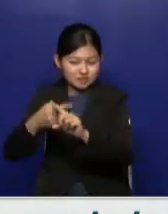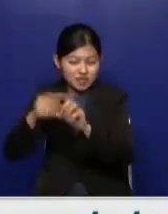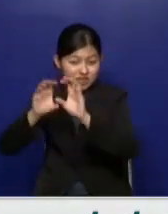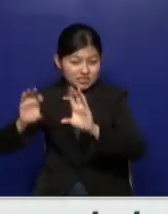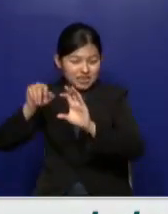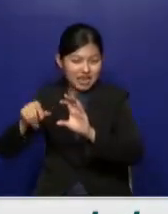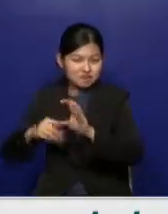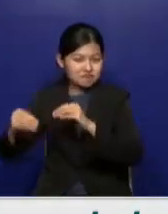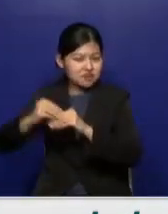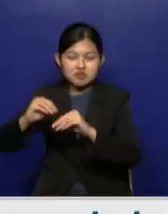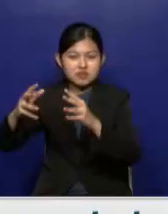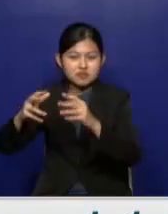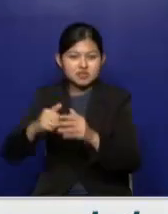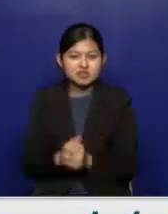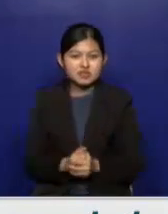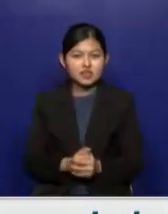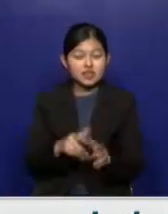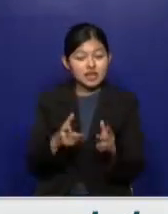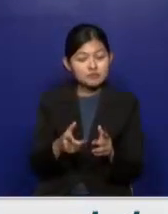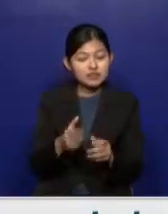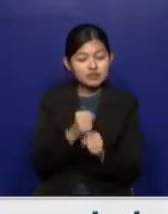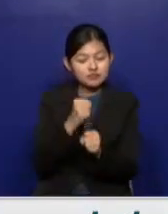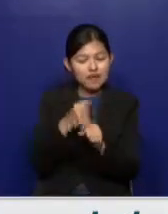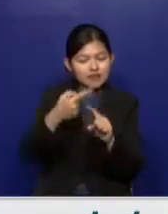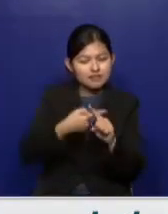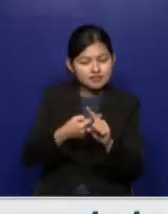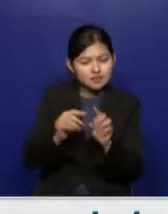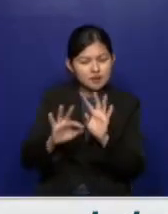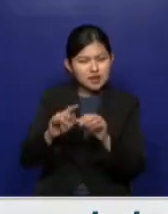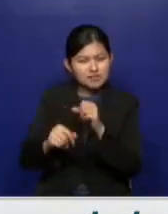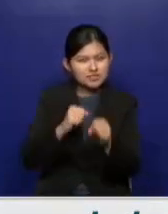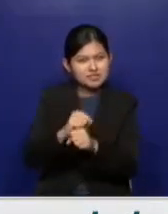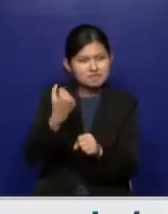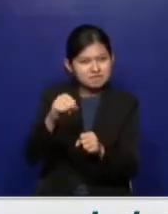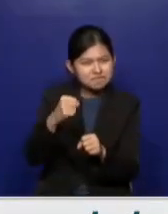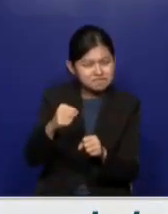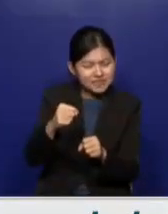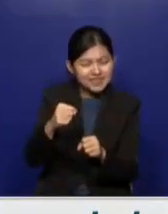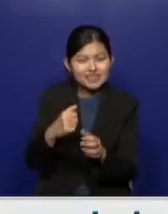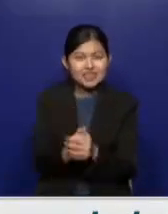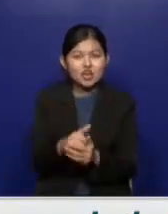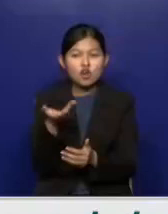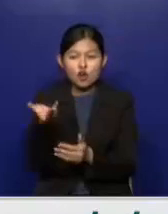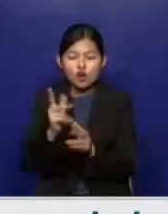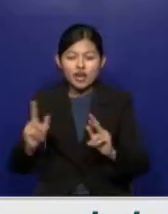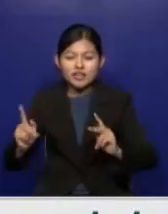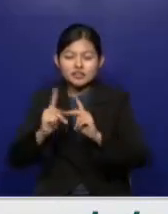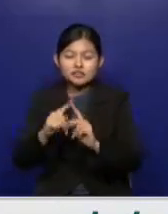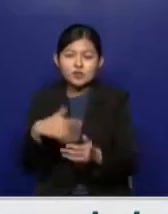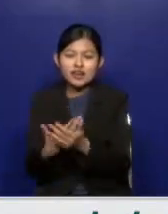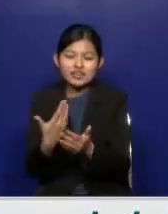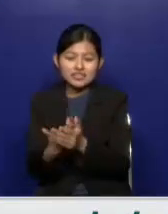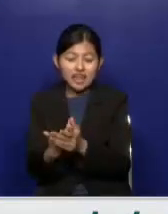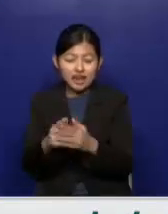จะทยอยกลายเป็นบำเหน็จรายเดือนอีกประมาณสัก10ปีเศษนะครับก็ขอให้กระทรวงการคลังเนี่ยได้สร้างความโปร่ง